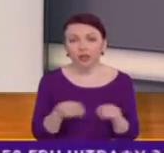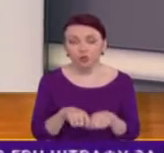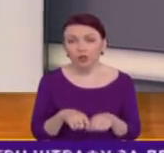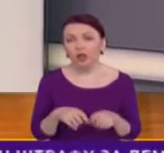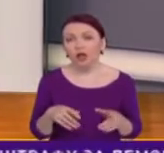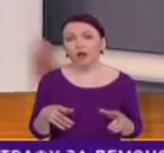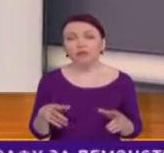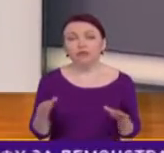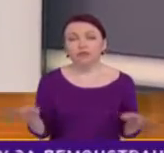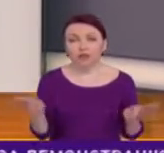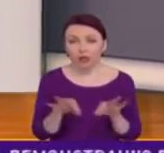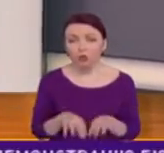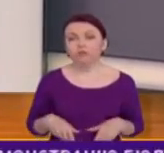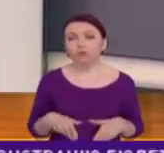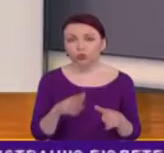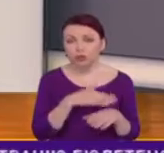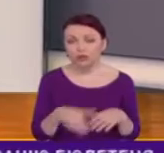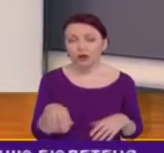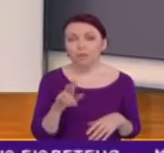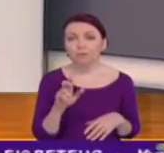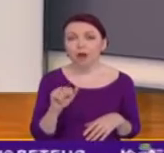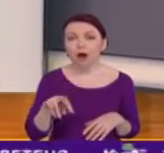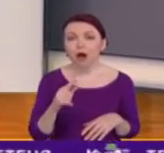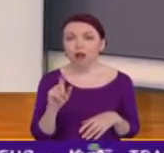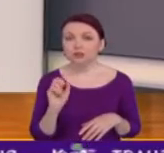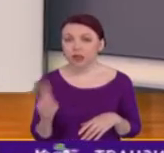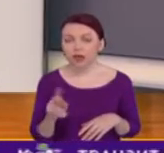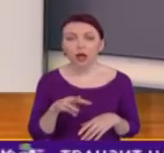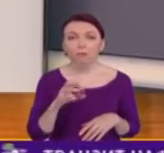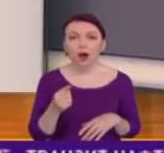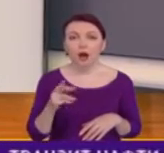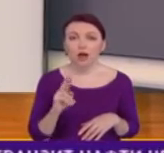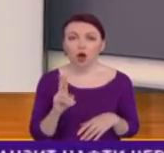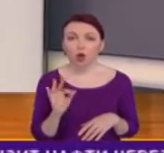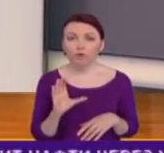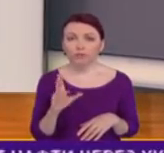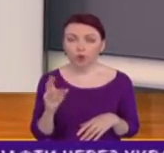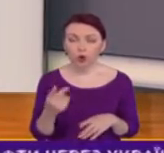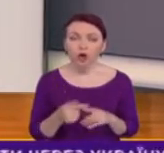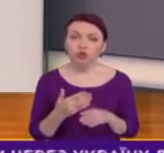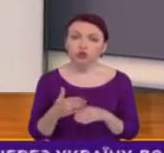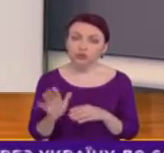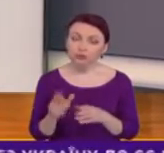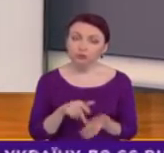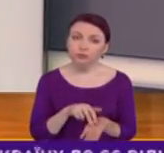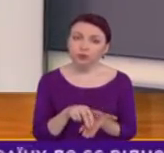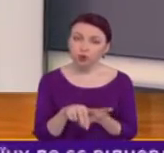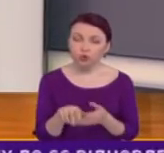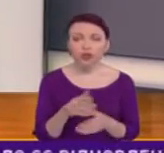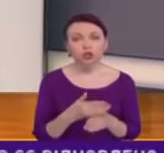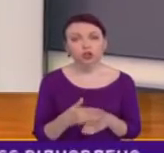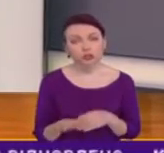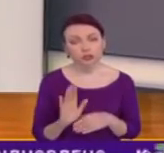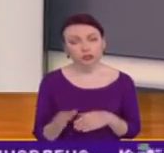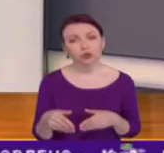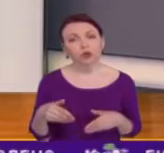вулицю Бальзака і вулицю Маяковського. І частина буде пішохідною, частина буде проїжджою,